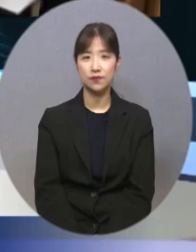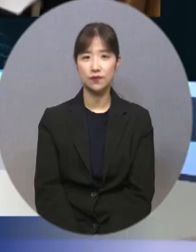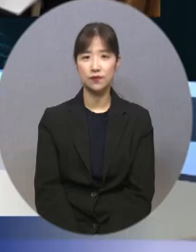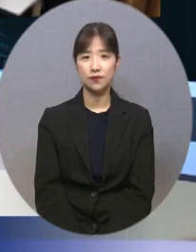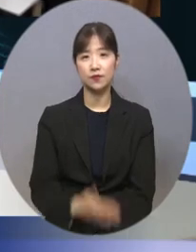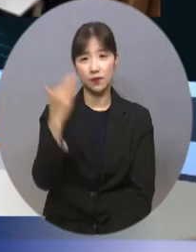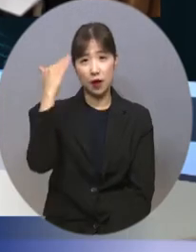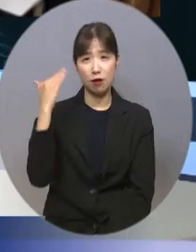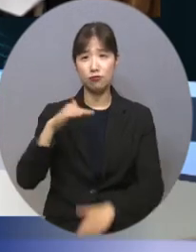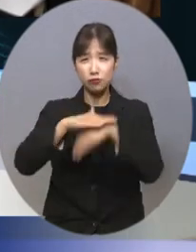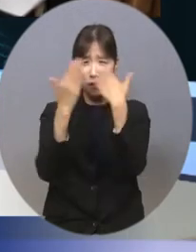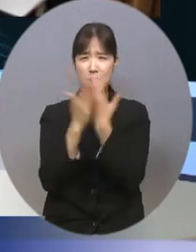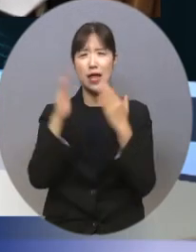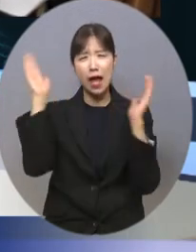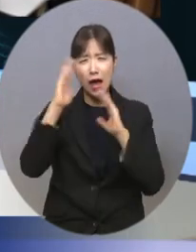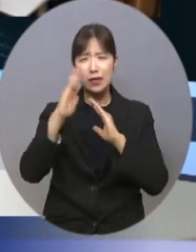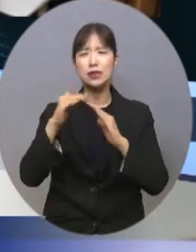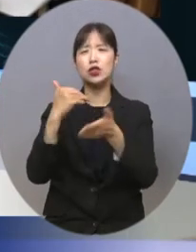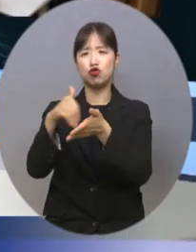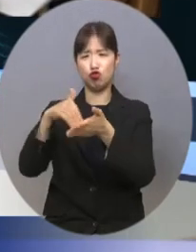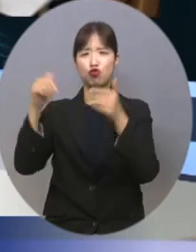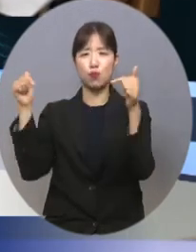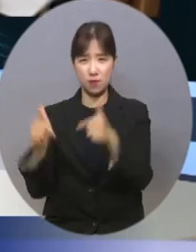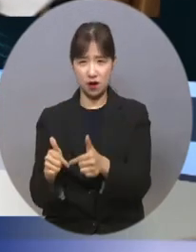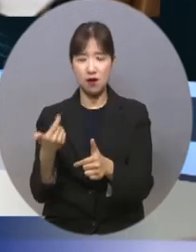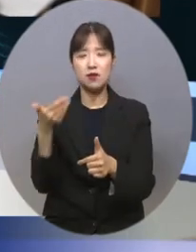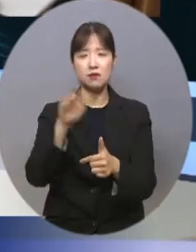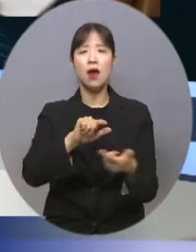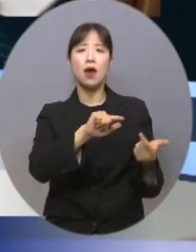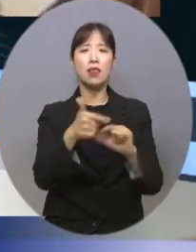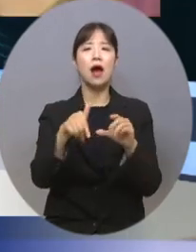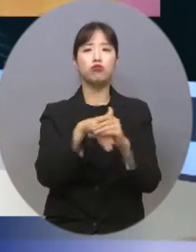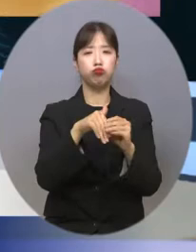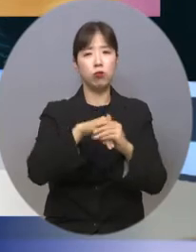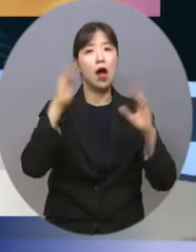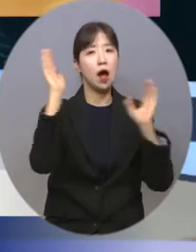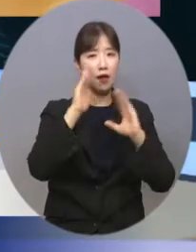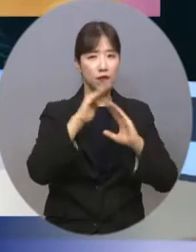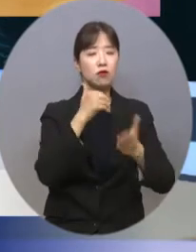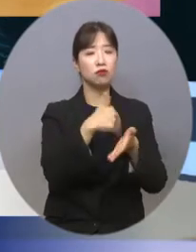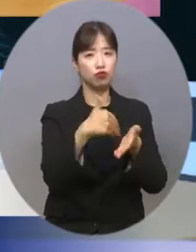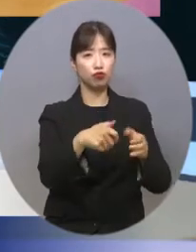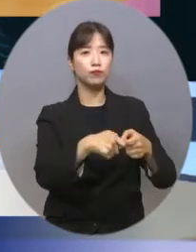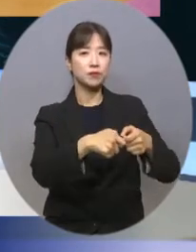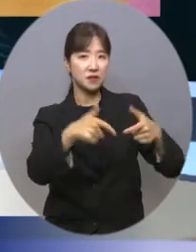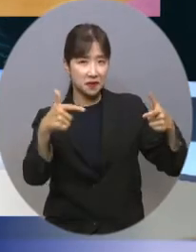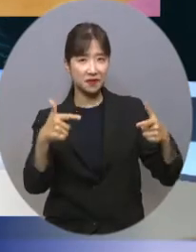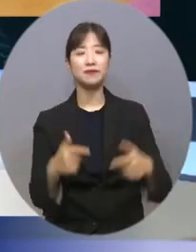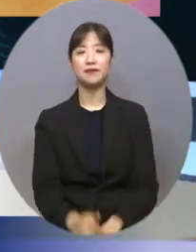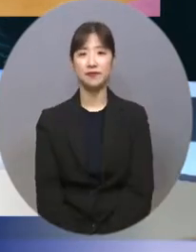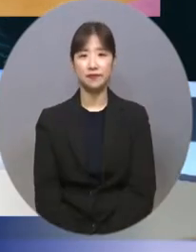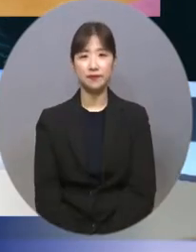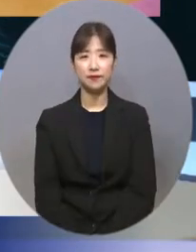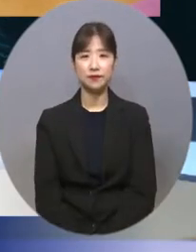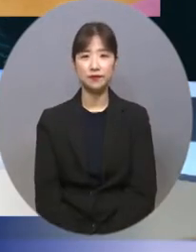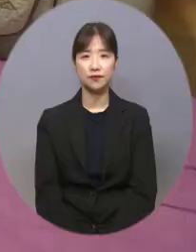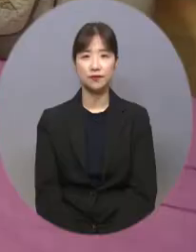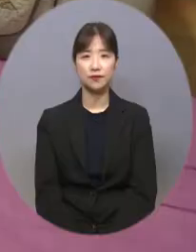우리나라 전체 학생 수는 감소하는 반면 다문화 학생들의 수는 증가하는 추세인 것으로 나타났습니다